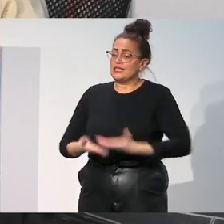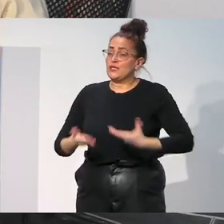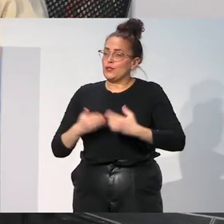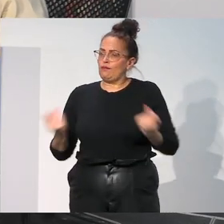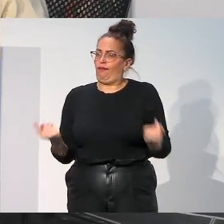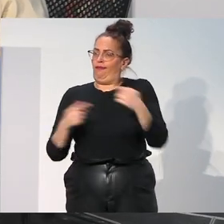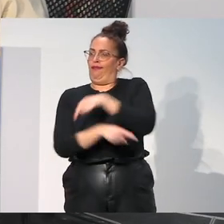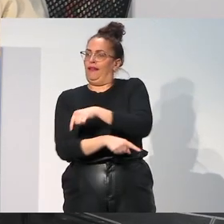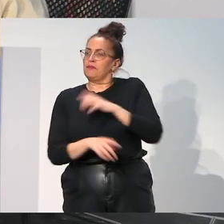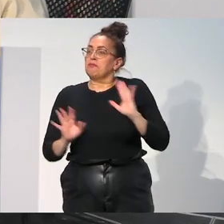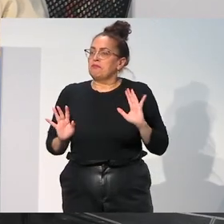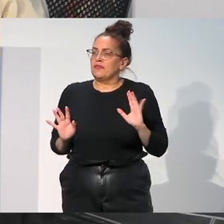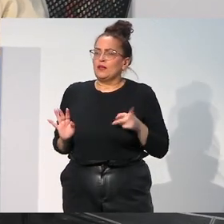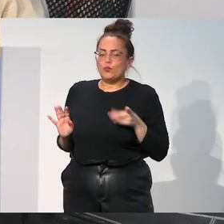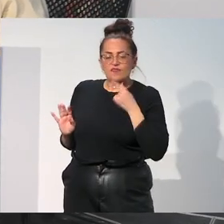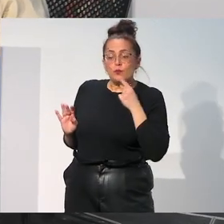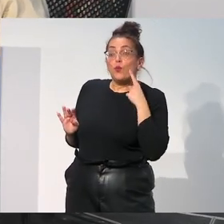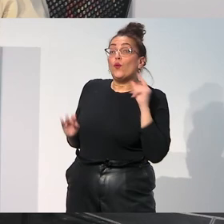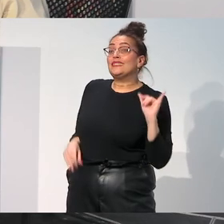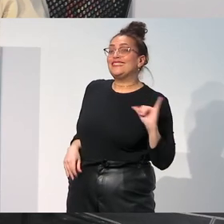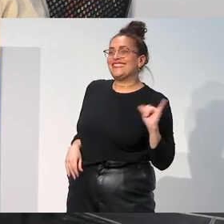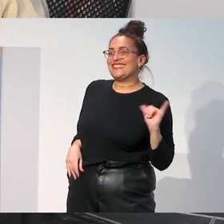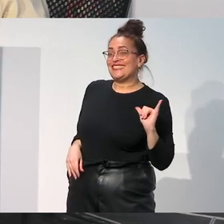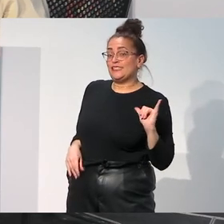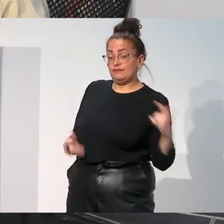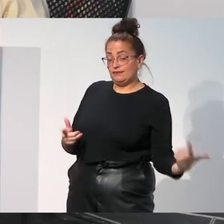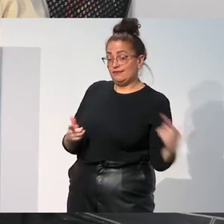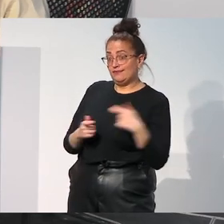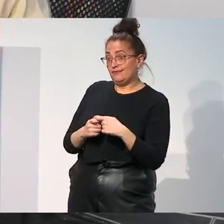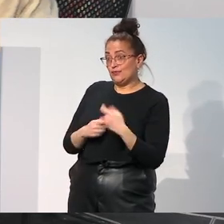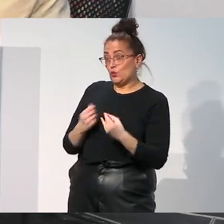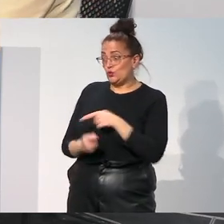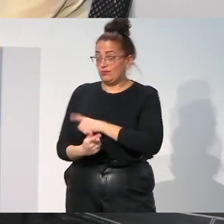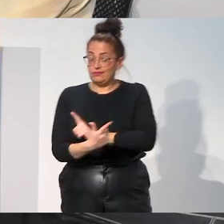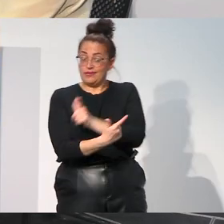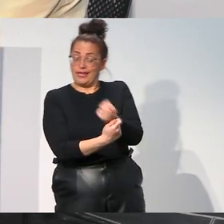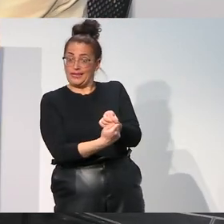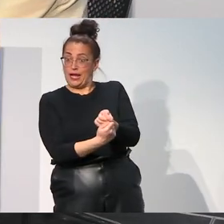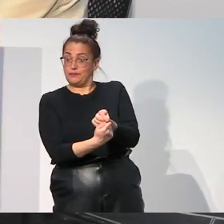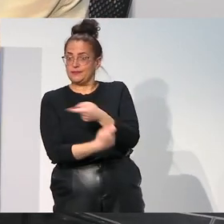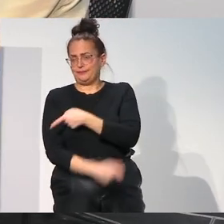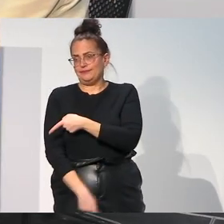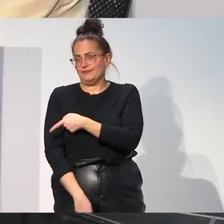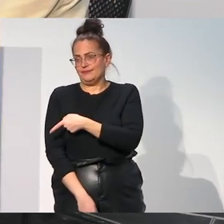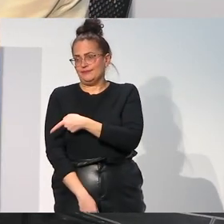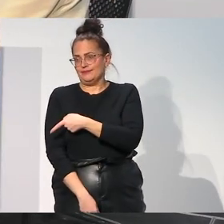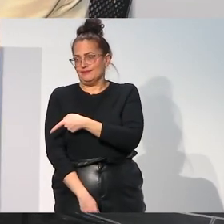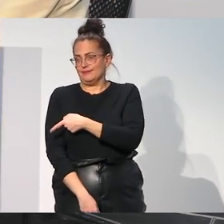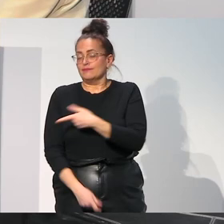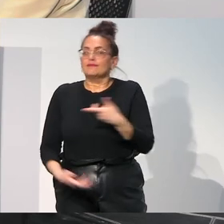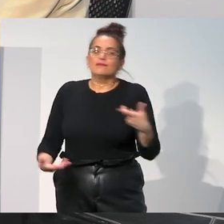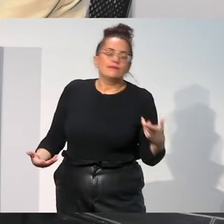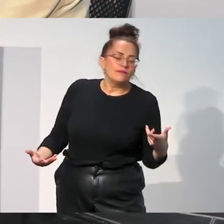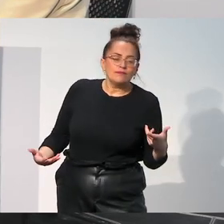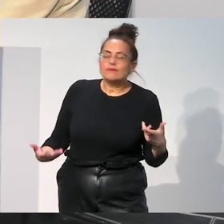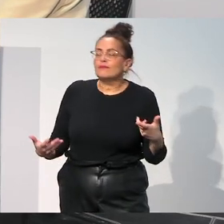pour Gus, pour l'homme, d'adapter sa vie au pingouin que l'inverse. C'est-à-dire qu'effectivement, oui, c'est